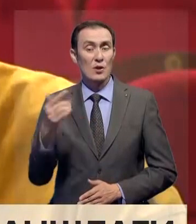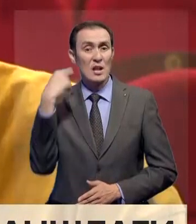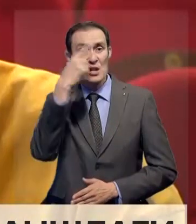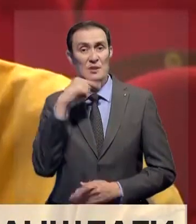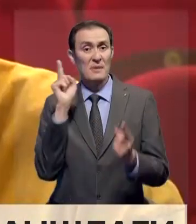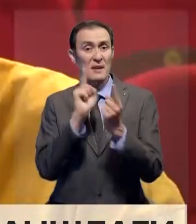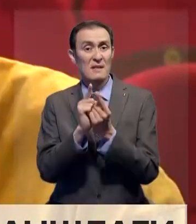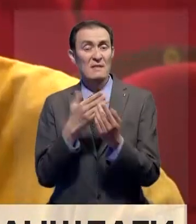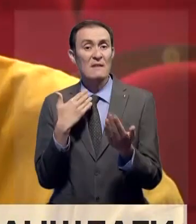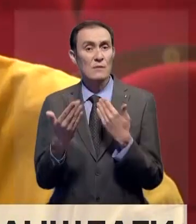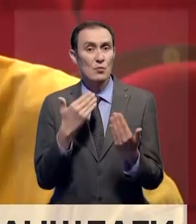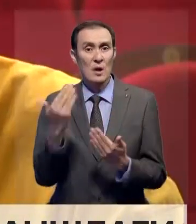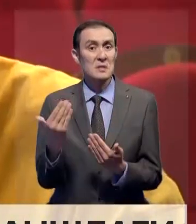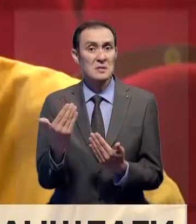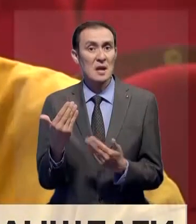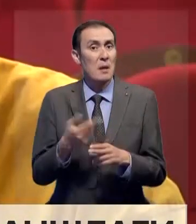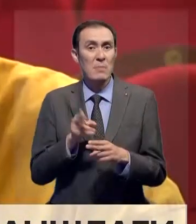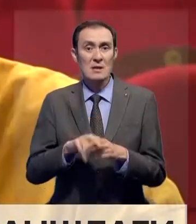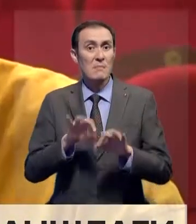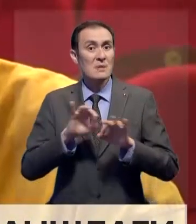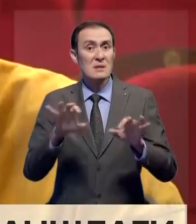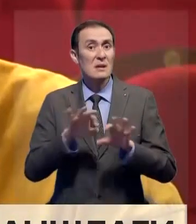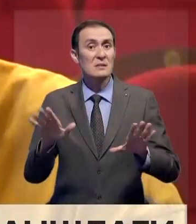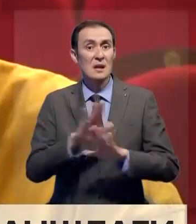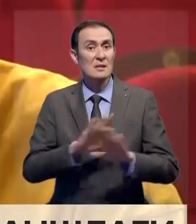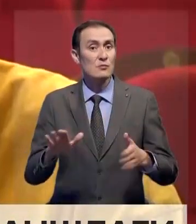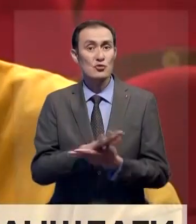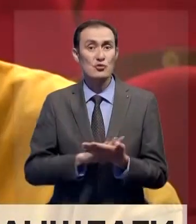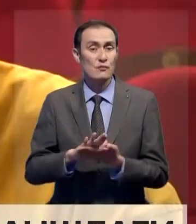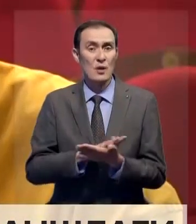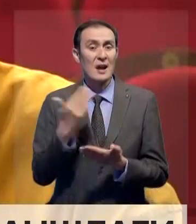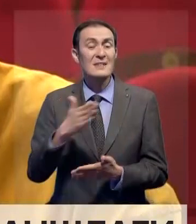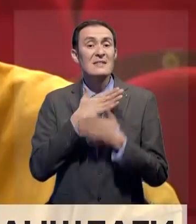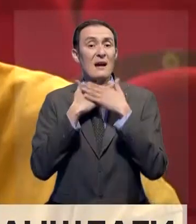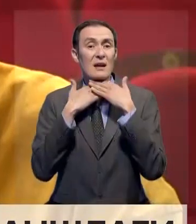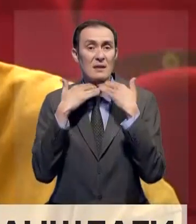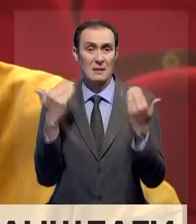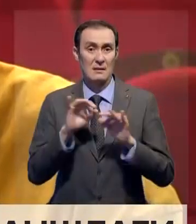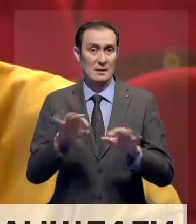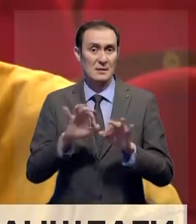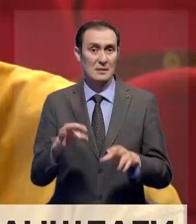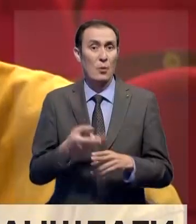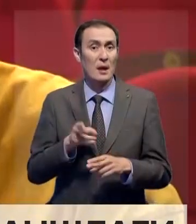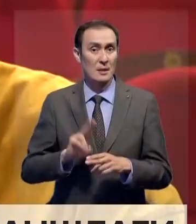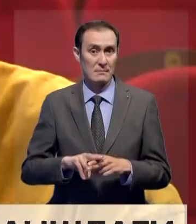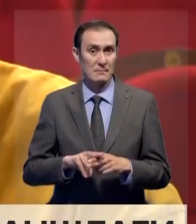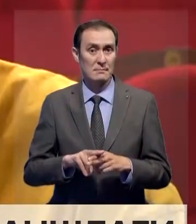интервью, они не рассказывали ничего. Они не хотели